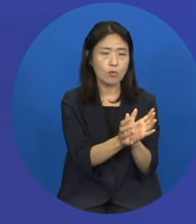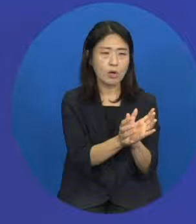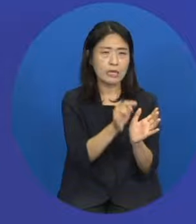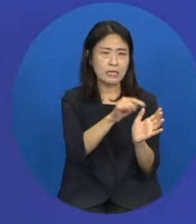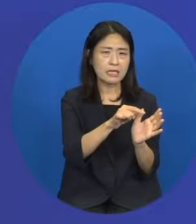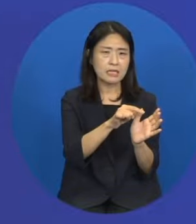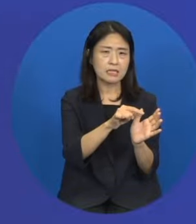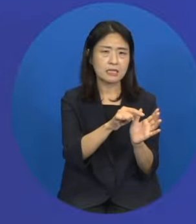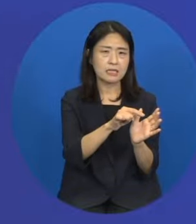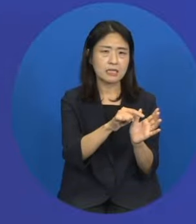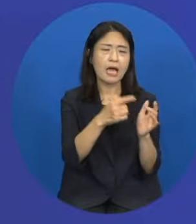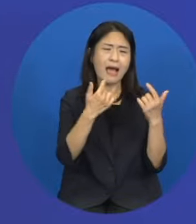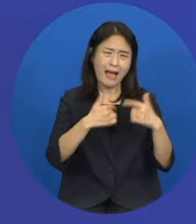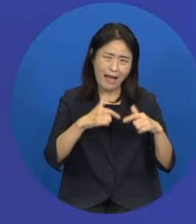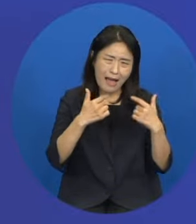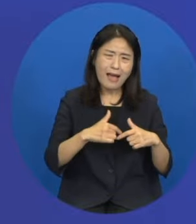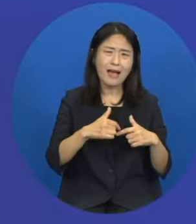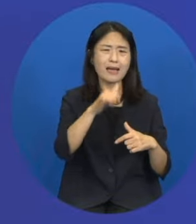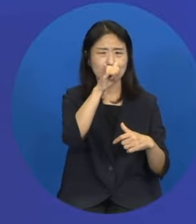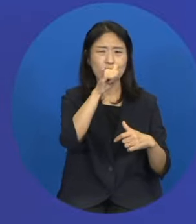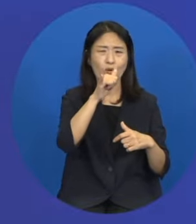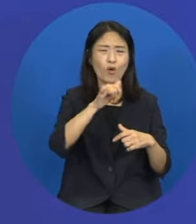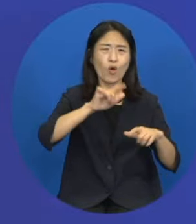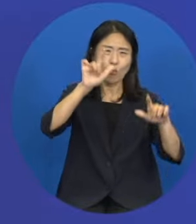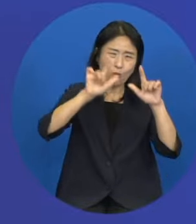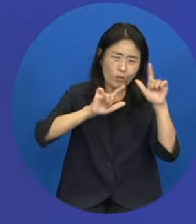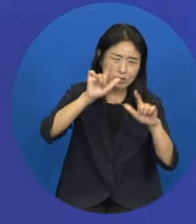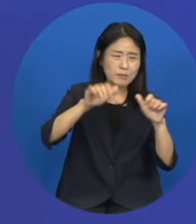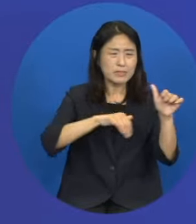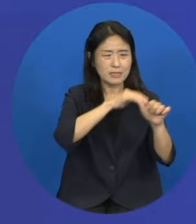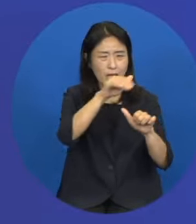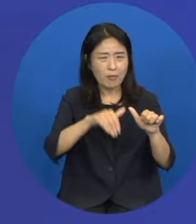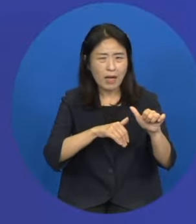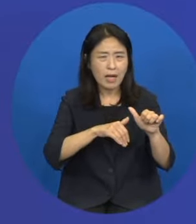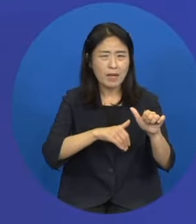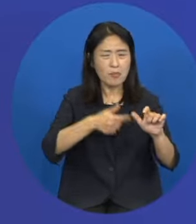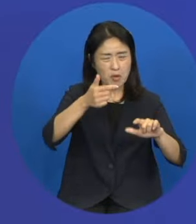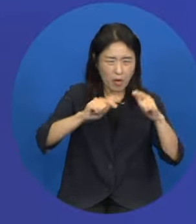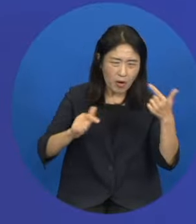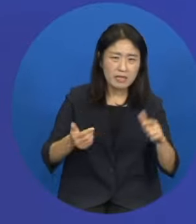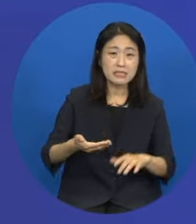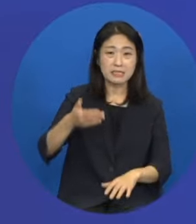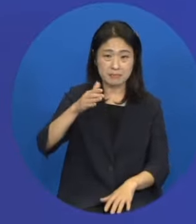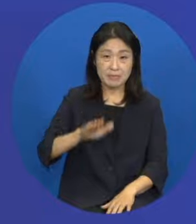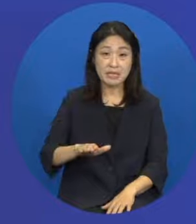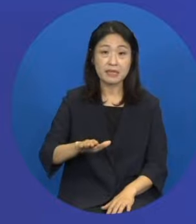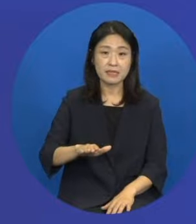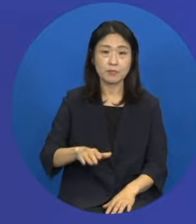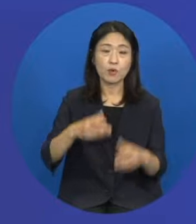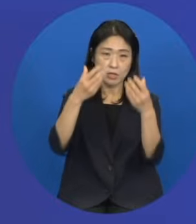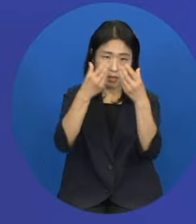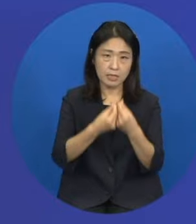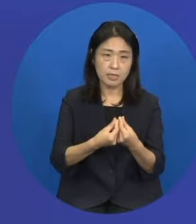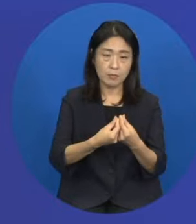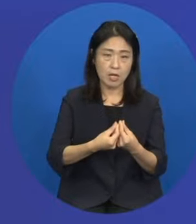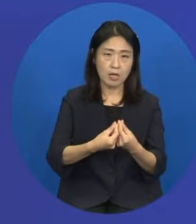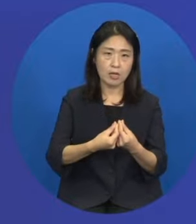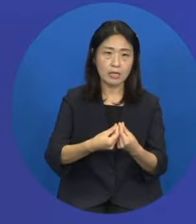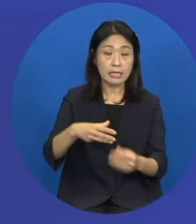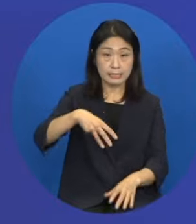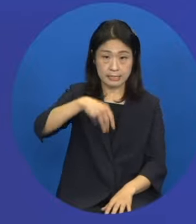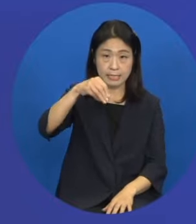모양을 바꾸어서 등장을 해왔습니다. 예를 들면 창세기에는 아담과 하와를